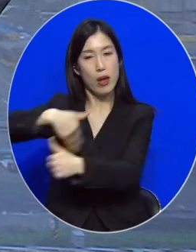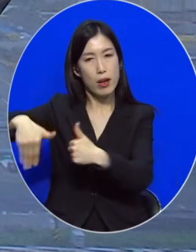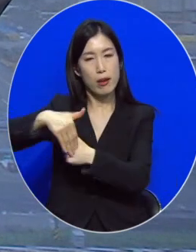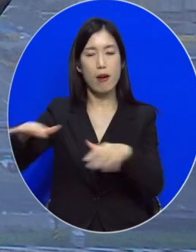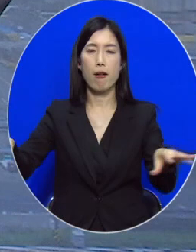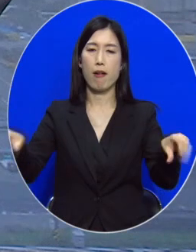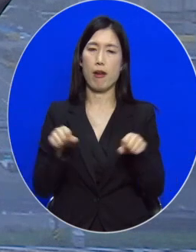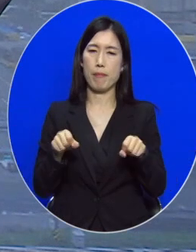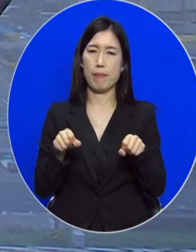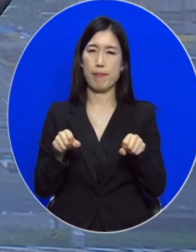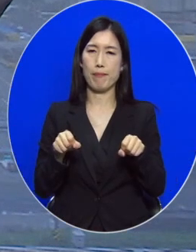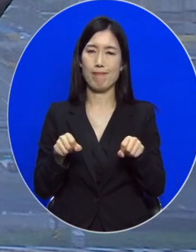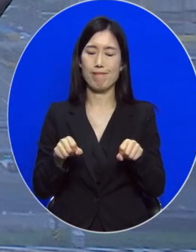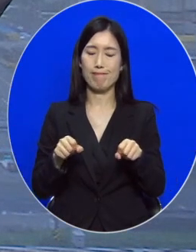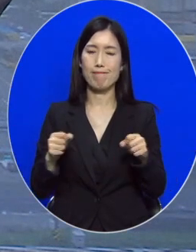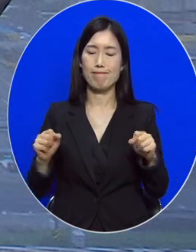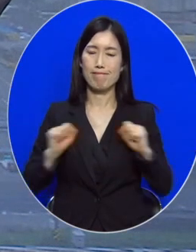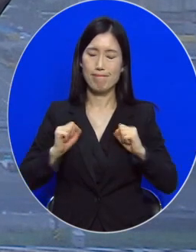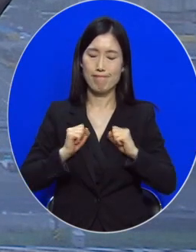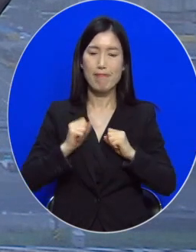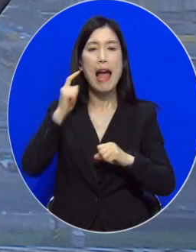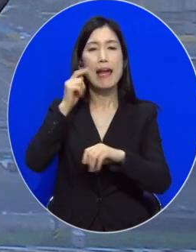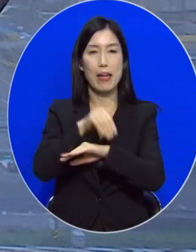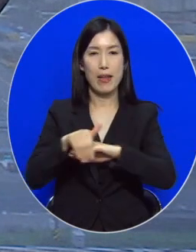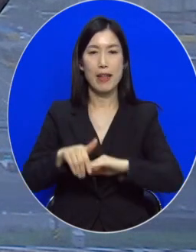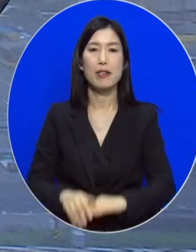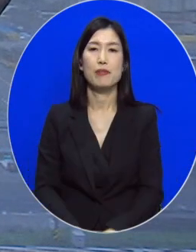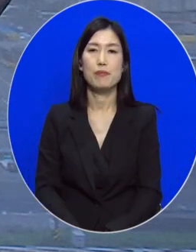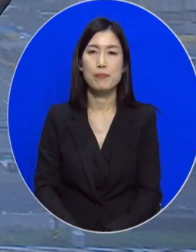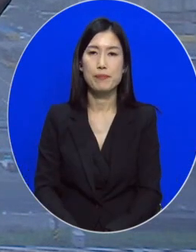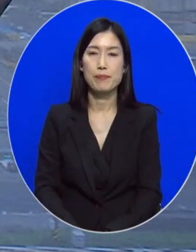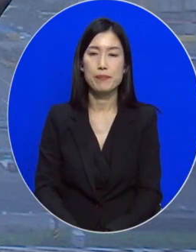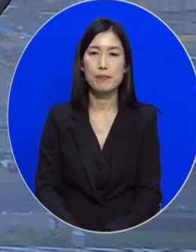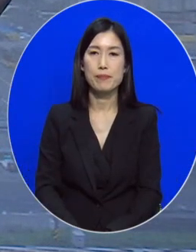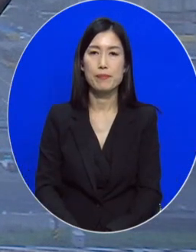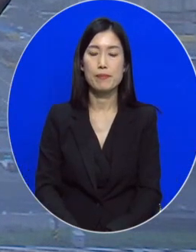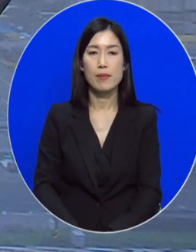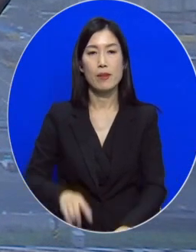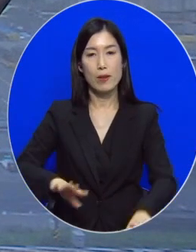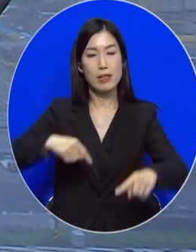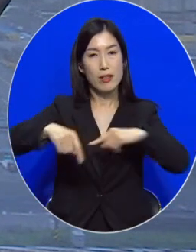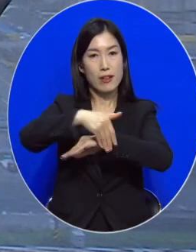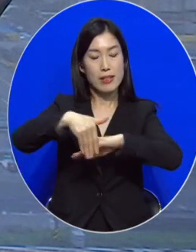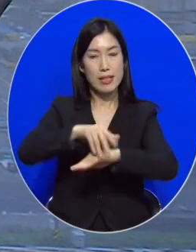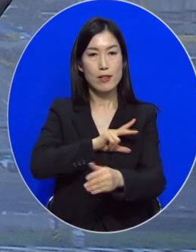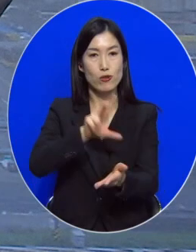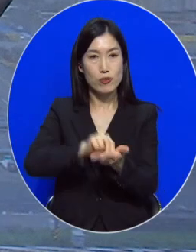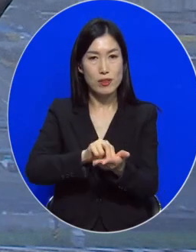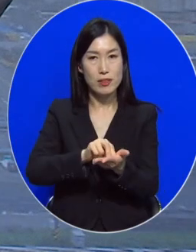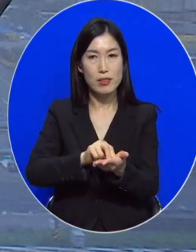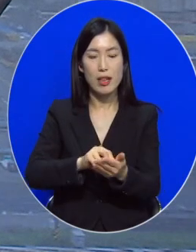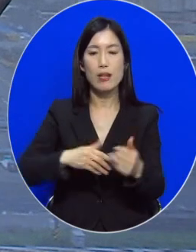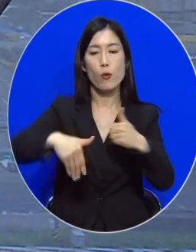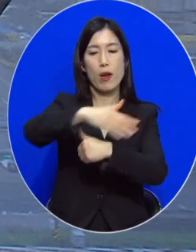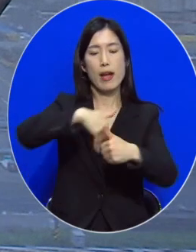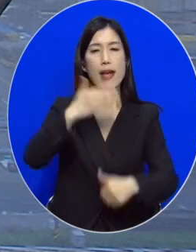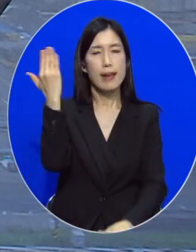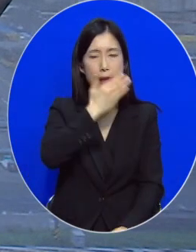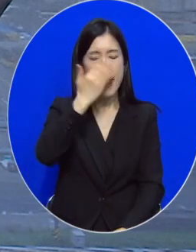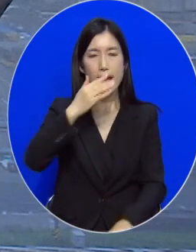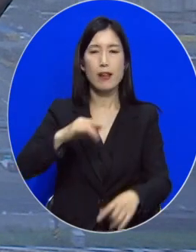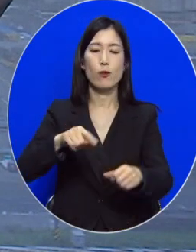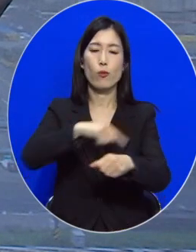토끼를 잡는데 박차를 가한다는게 정부의 계획입니다 정책의 자물쇠를 여는 열쇠 말 그린